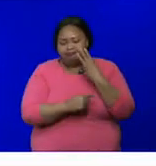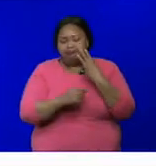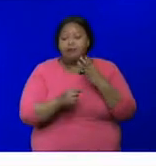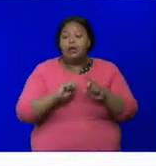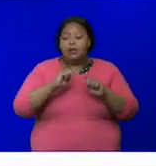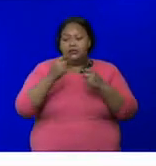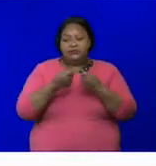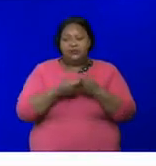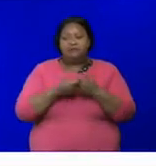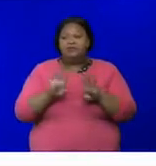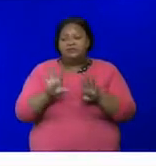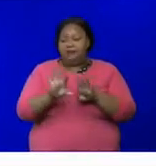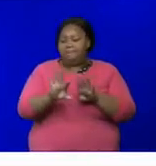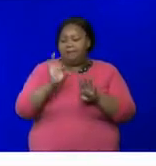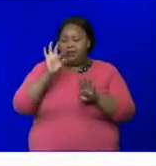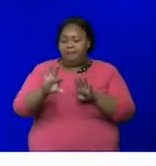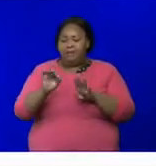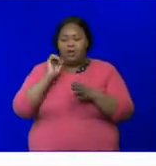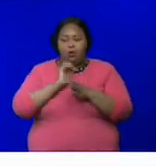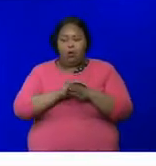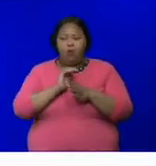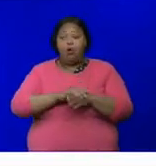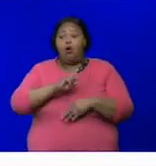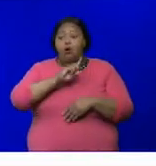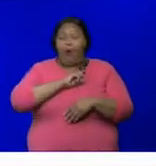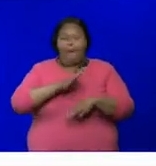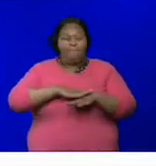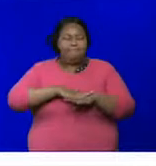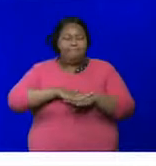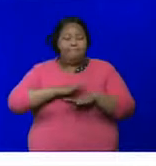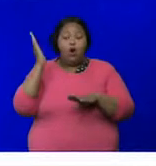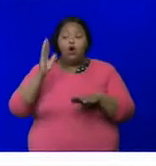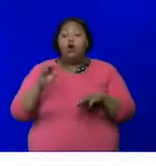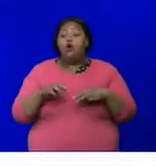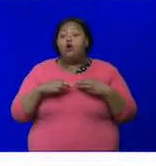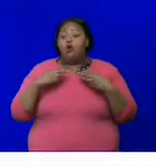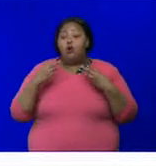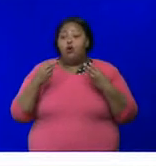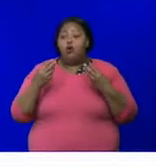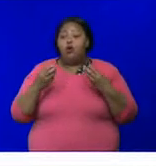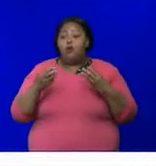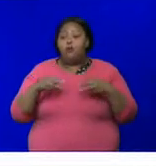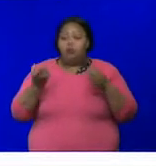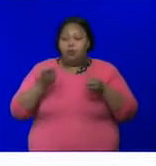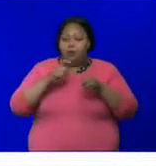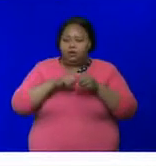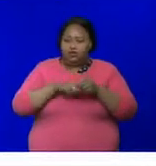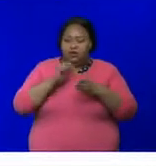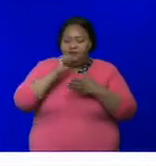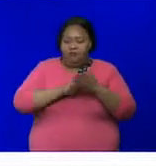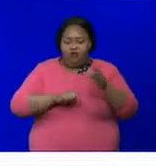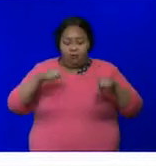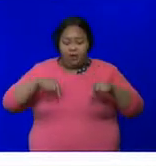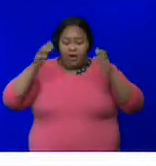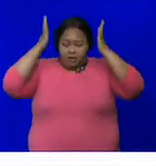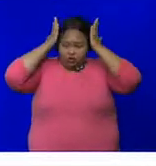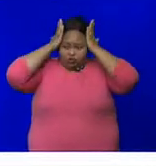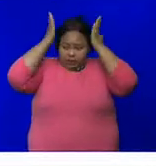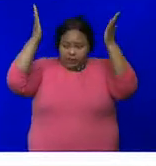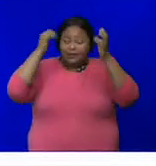maningi emaswadi akithi la khona lana kule team la tawukhona kuyomela la live elakibo